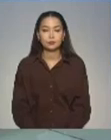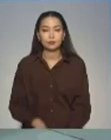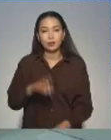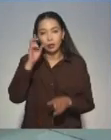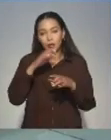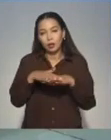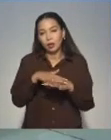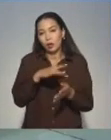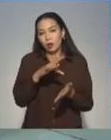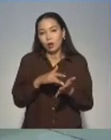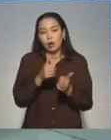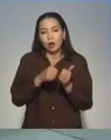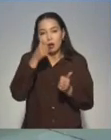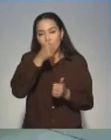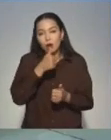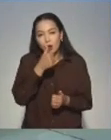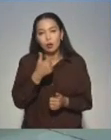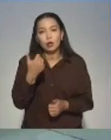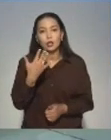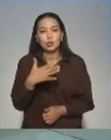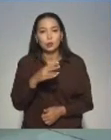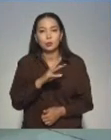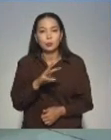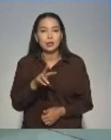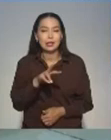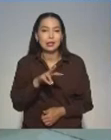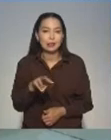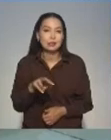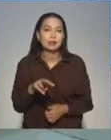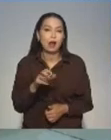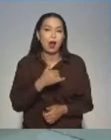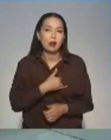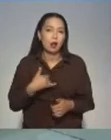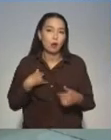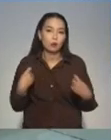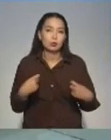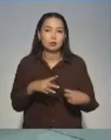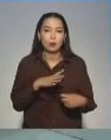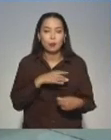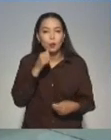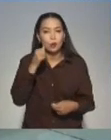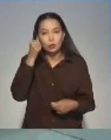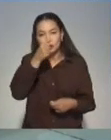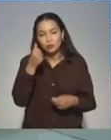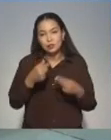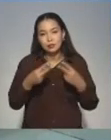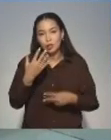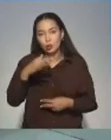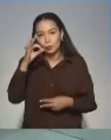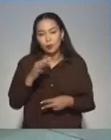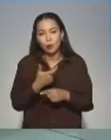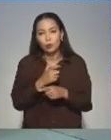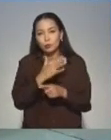Елімізде жыл басынан бері 50 миллион литр алкоголь сатылған. Бұл өткен жылмен салыстырғанда 50%-ке көп. Сәйкесінше ашы